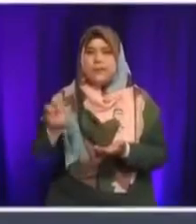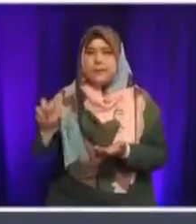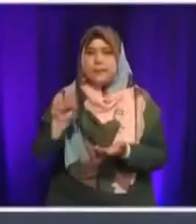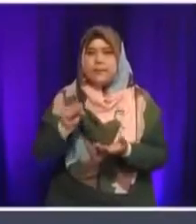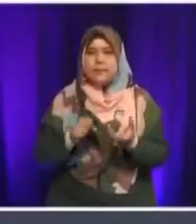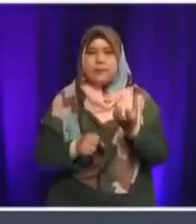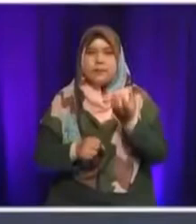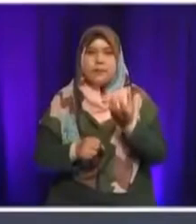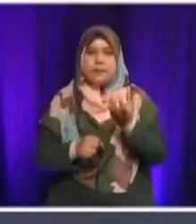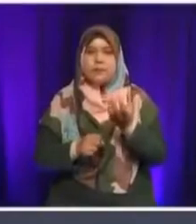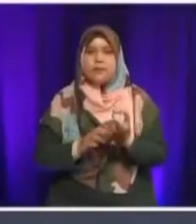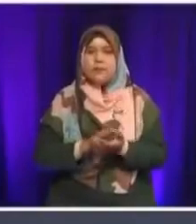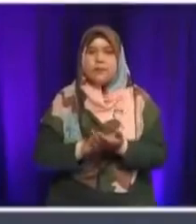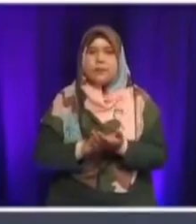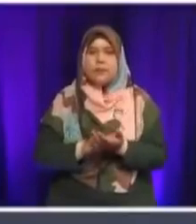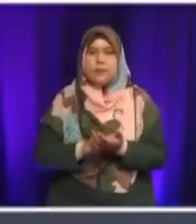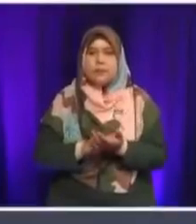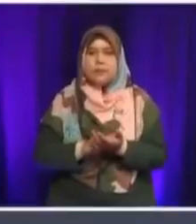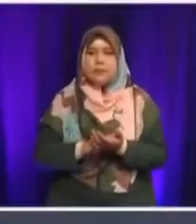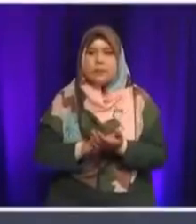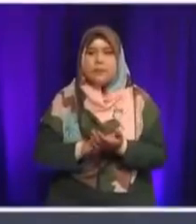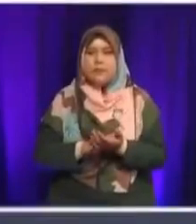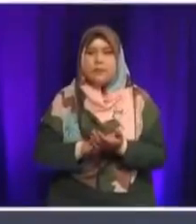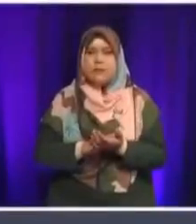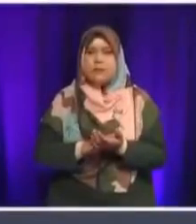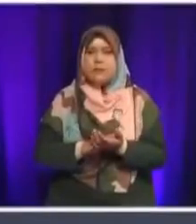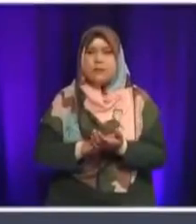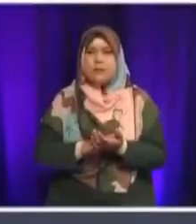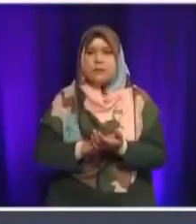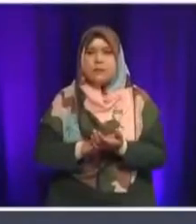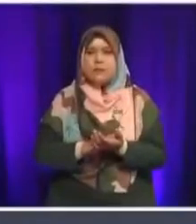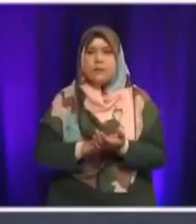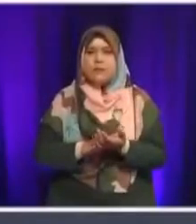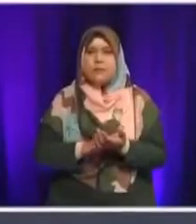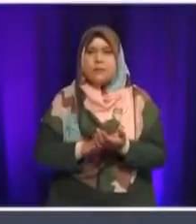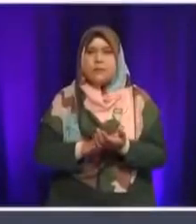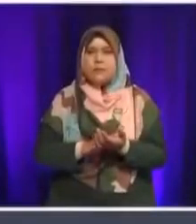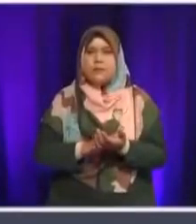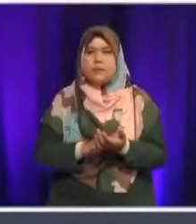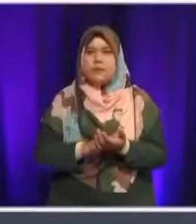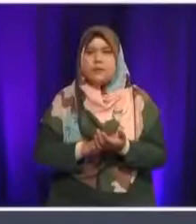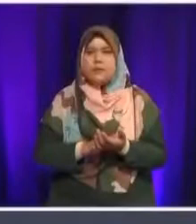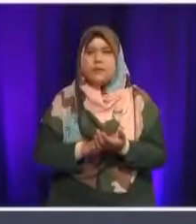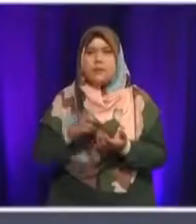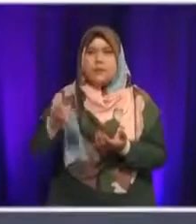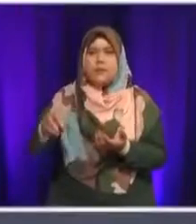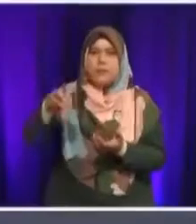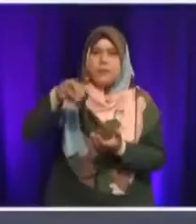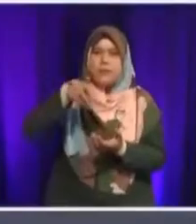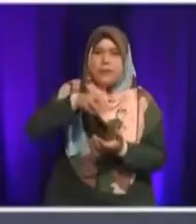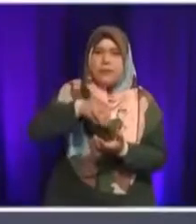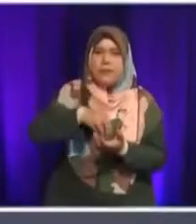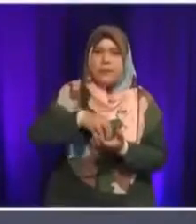gitu ambil satu cowok kita sepatu kita masukkan ke dalam nih dalam